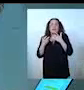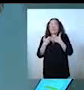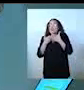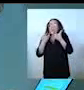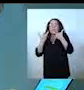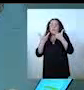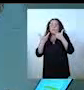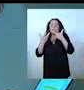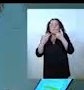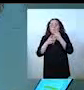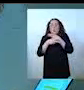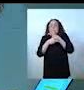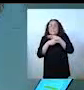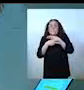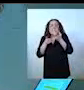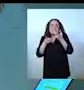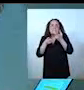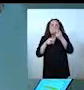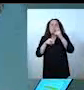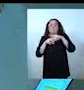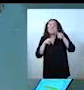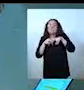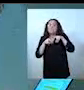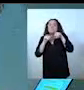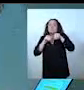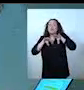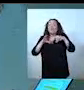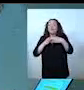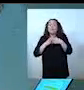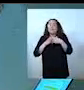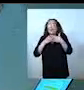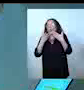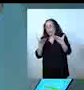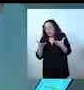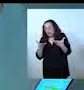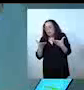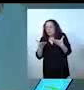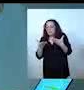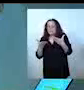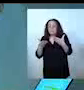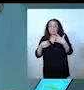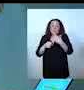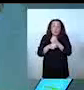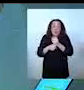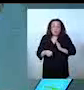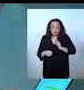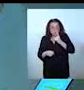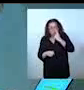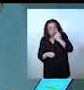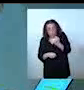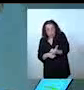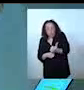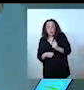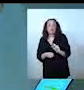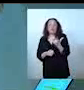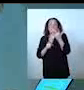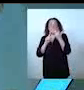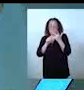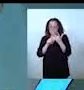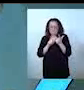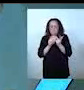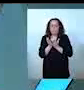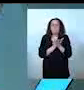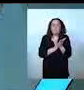outils comme les chantiers de formation qui sont peu présents aujourd'hui à Bordeaux. Il un troisième axe important qui est